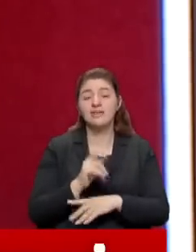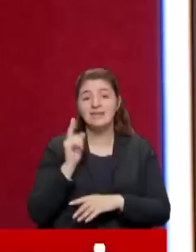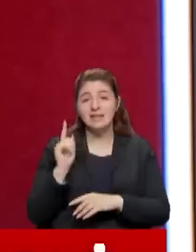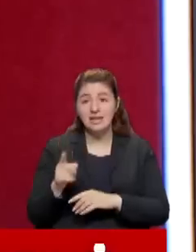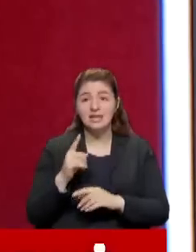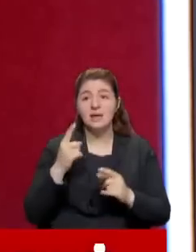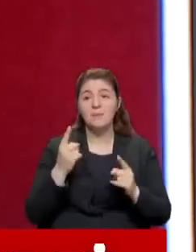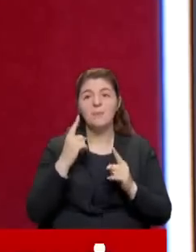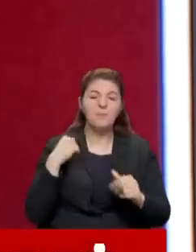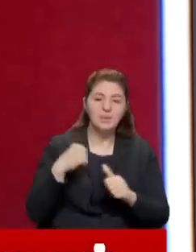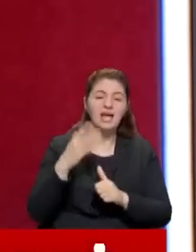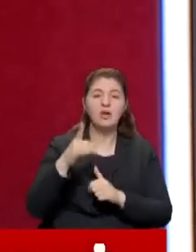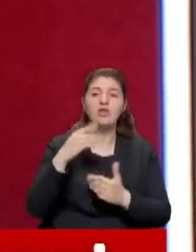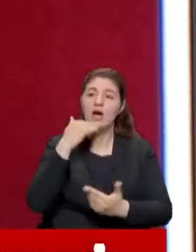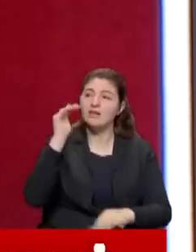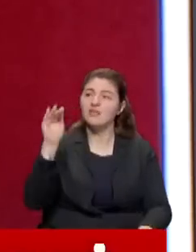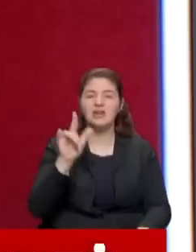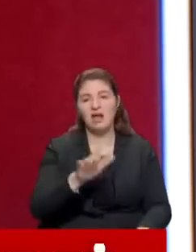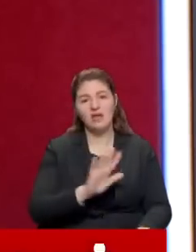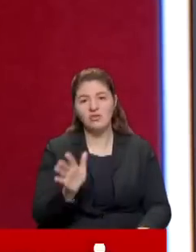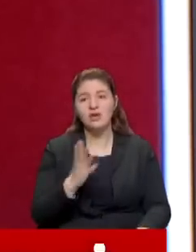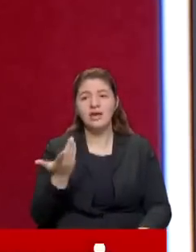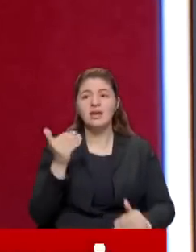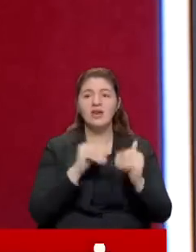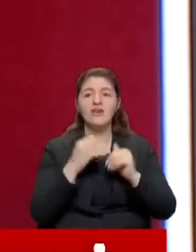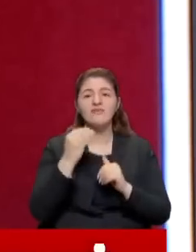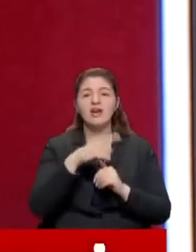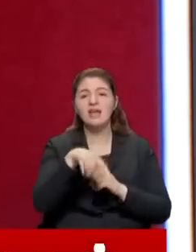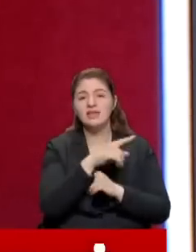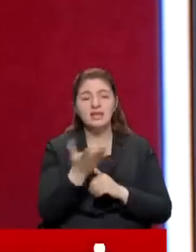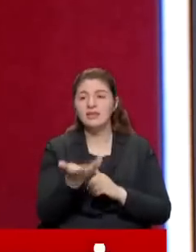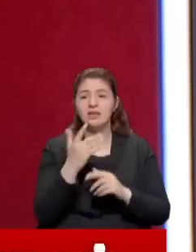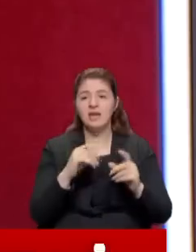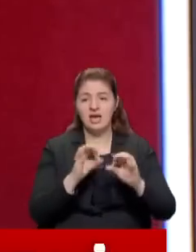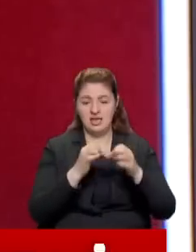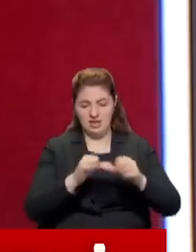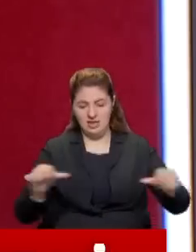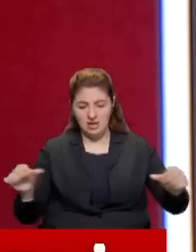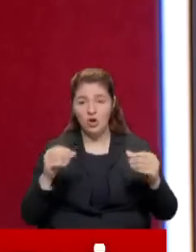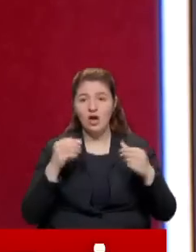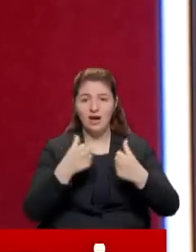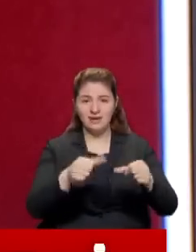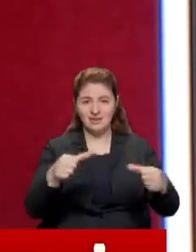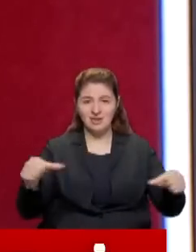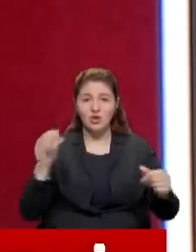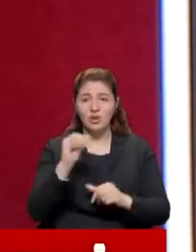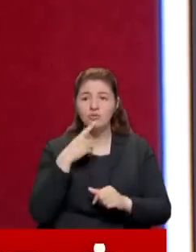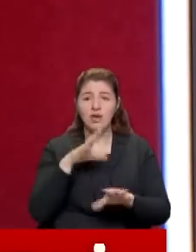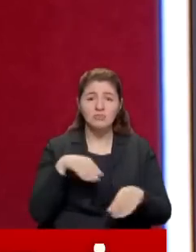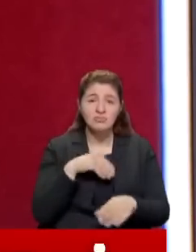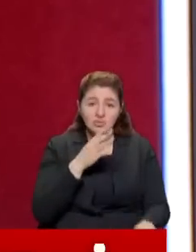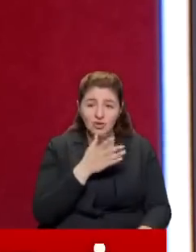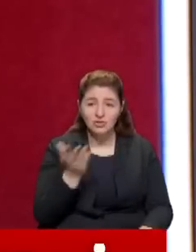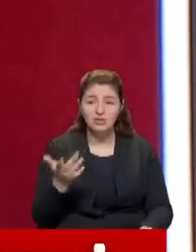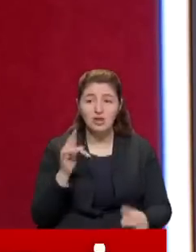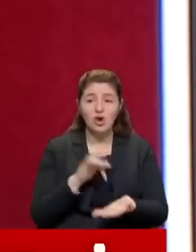yaşadıklarını bir kere daha ona anlatmaya gerek yok. Yani seçmenin yaşadıklarına altyazı koymak diyorum ben. Hepimiz biliyoruz